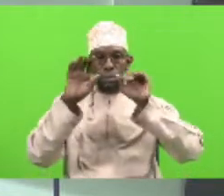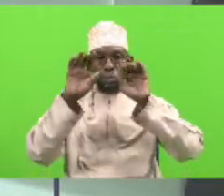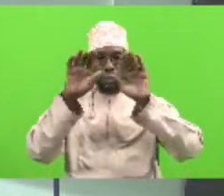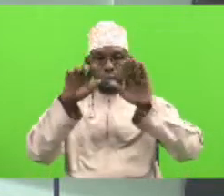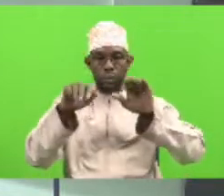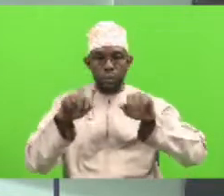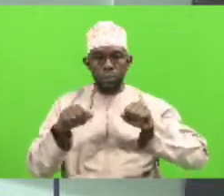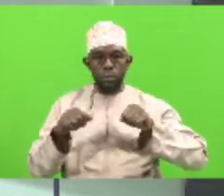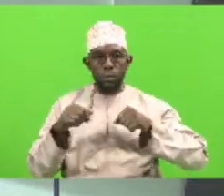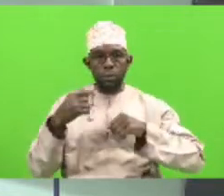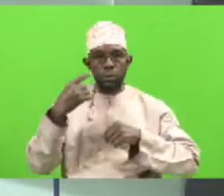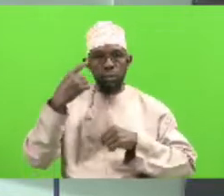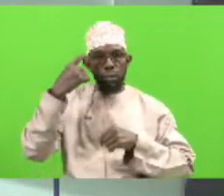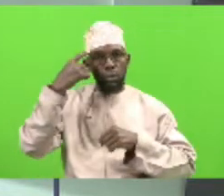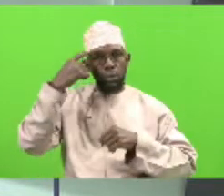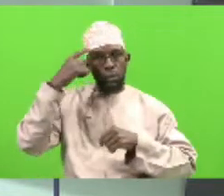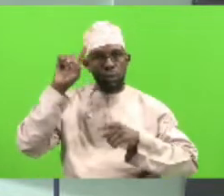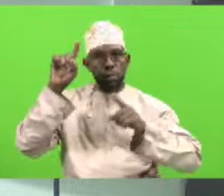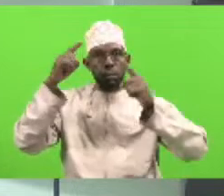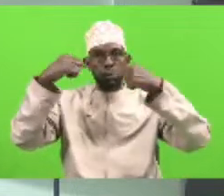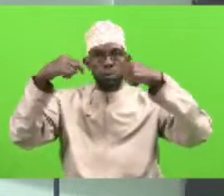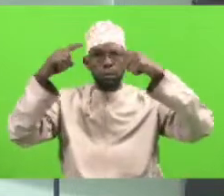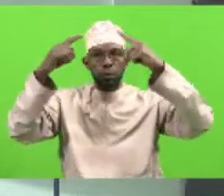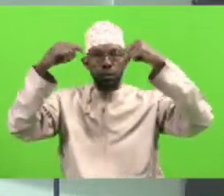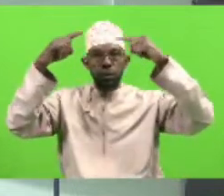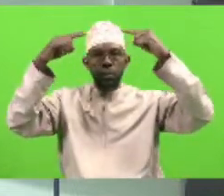حي على الفلاح